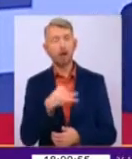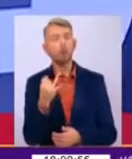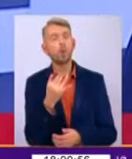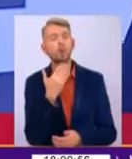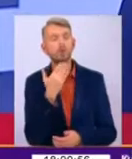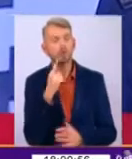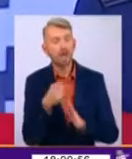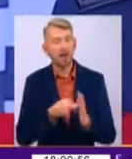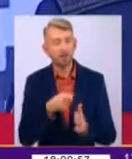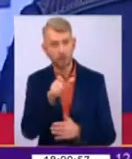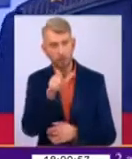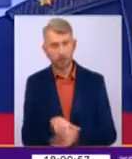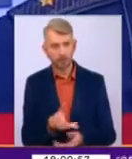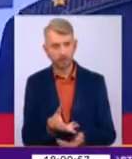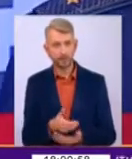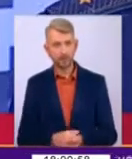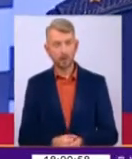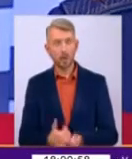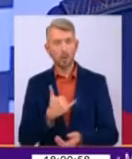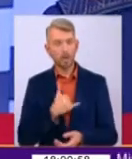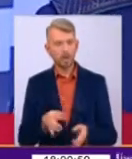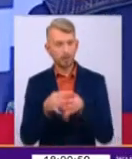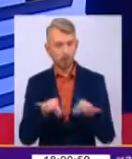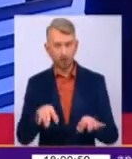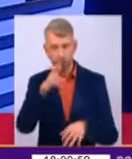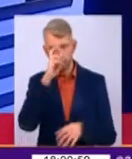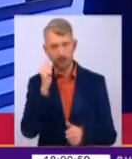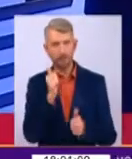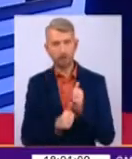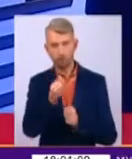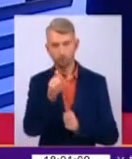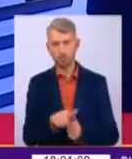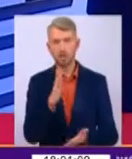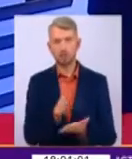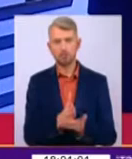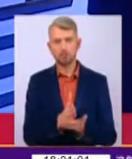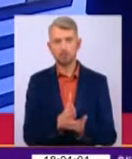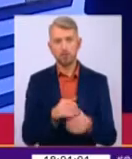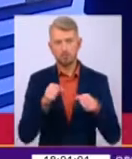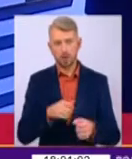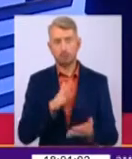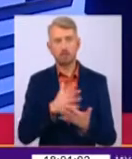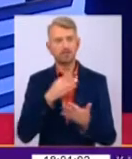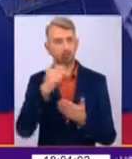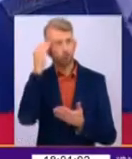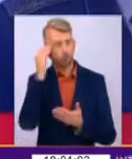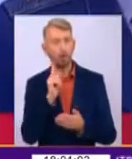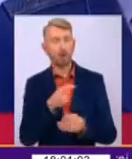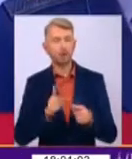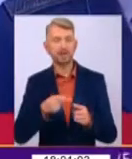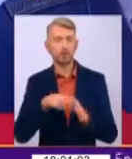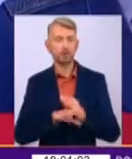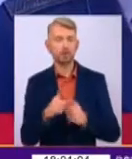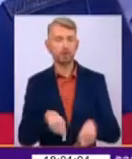поцікавиться людина. Тобто у нас демократична держава, кожен може мати свою думку, але це не означає,